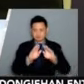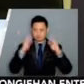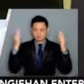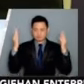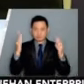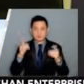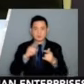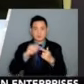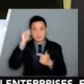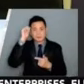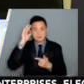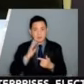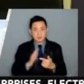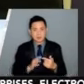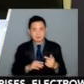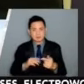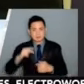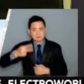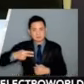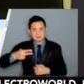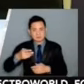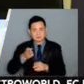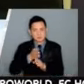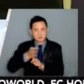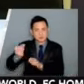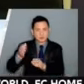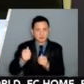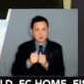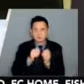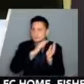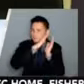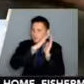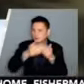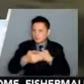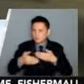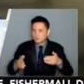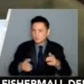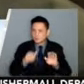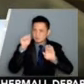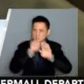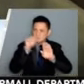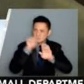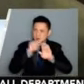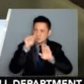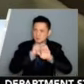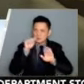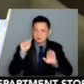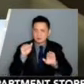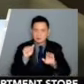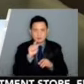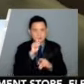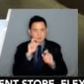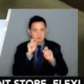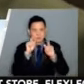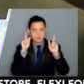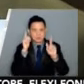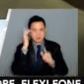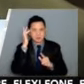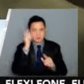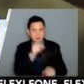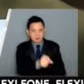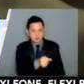lalaki, dumiretso doon sa bedroom namin, kumakatok ng malakas. Laking gulat daw ni Heidi nang buksan ang pinto ng